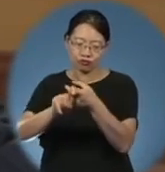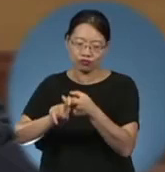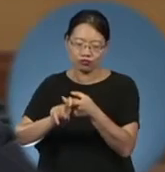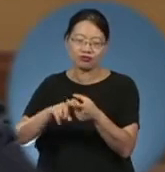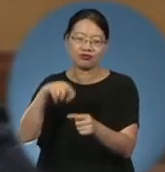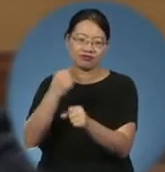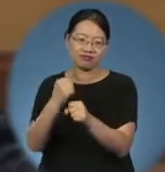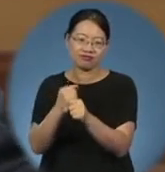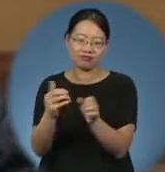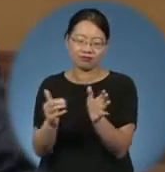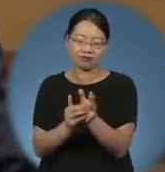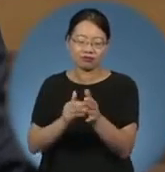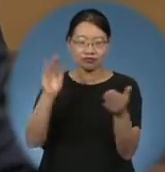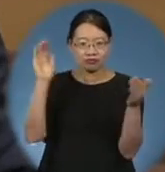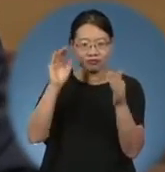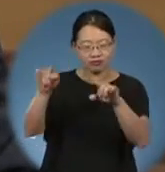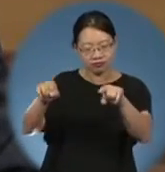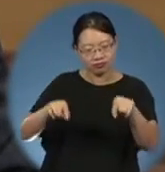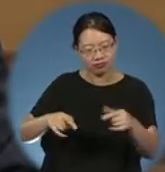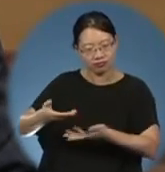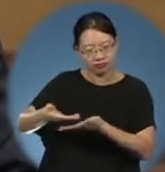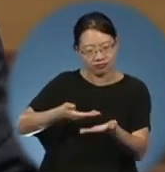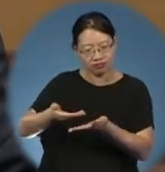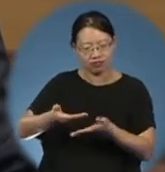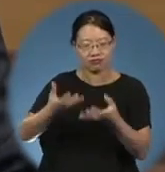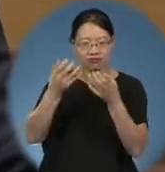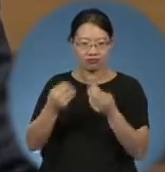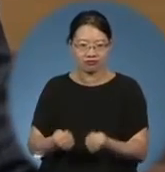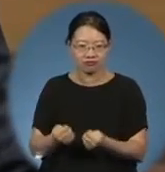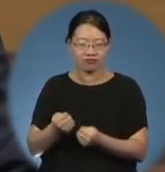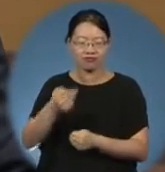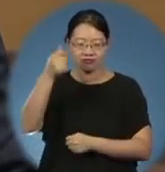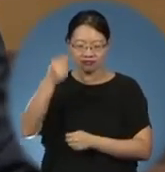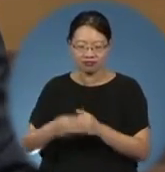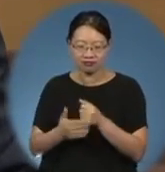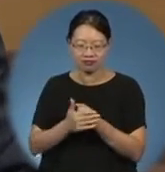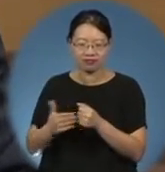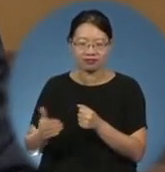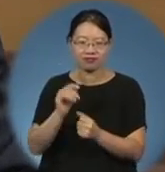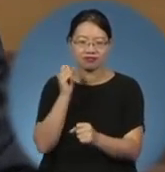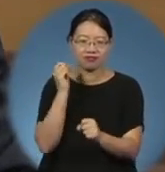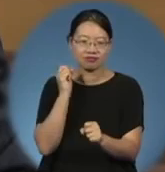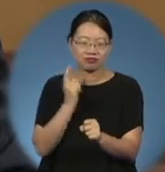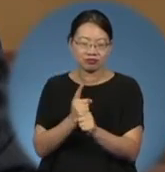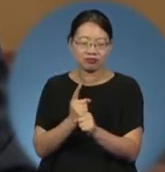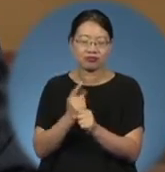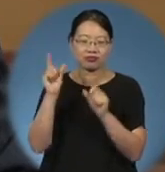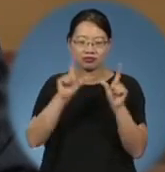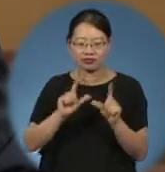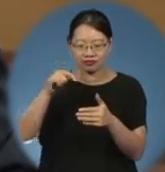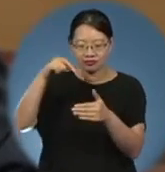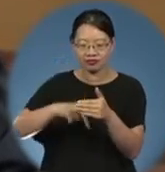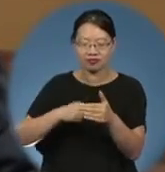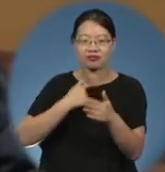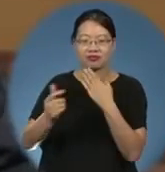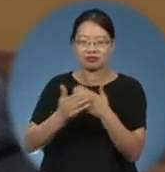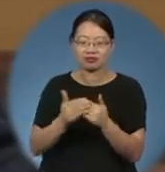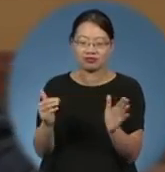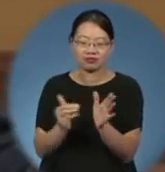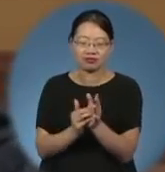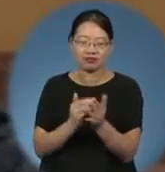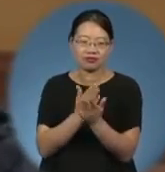만들었고 또 학생들 간의 교류도 많고 4 그래서 그 학생들이 벌써 채 화가 됐습니다 바